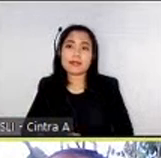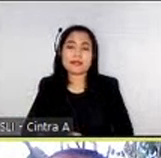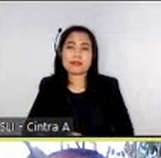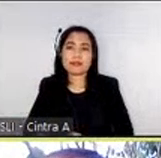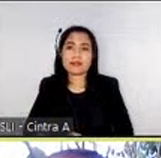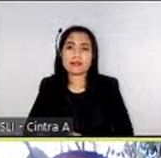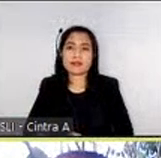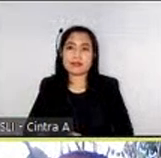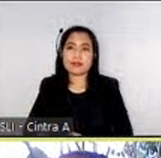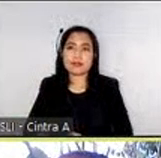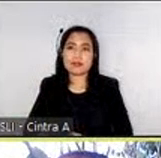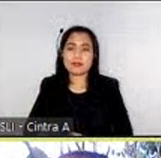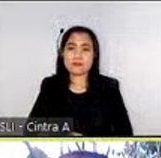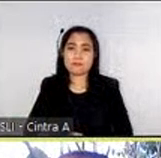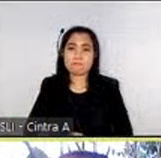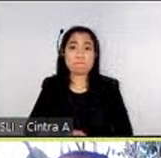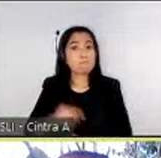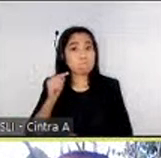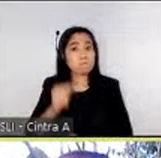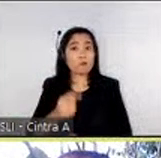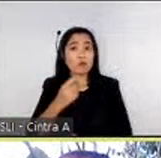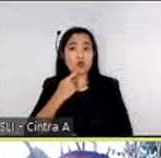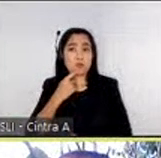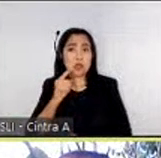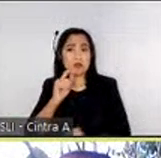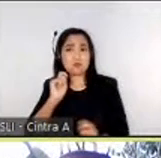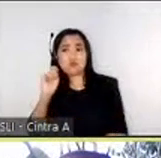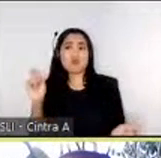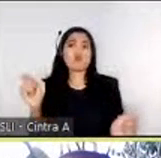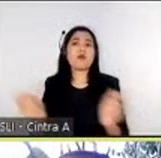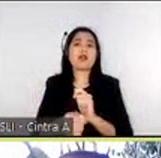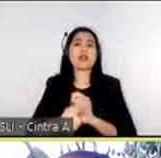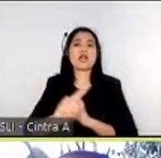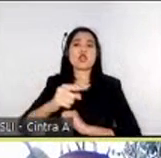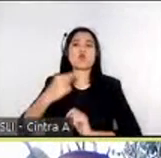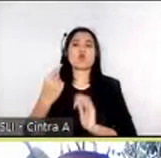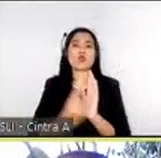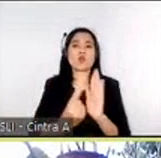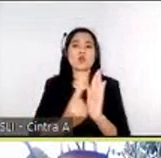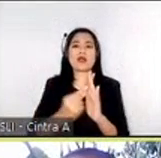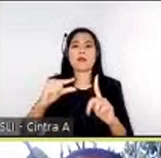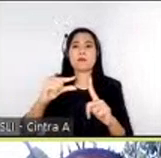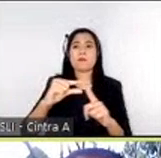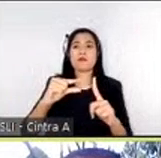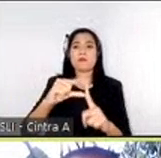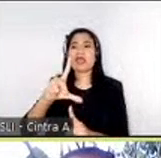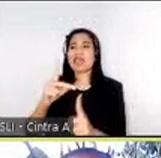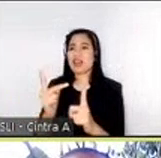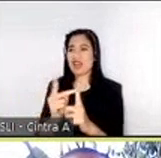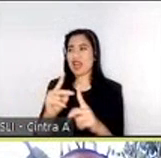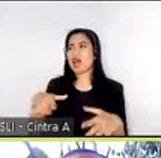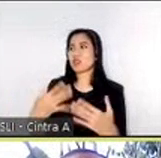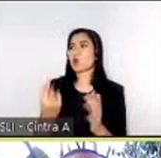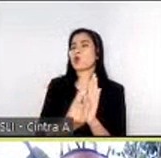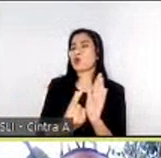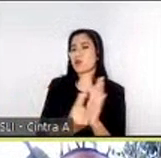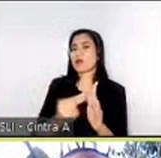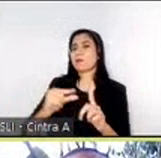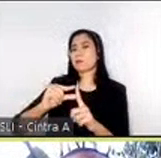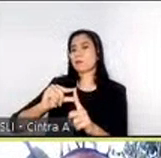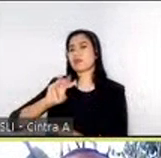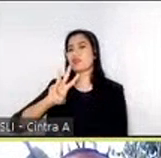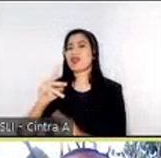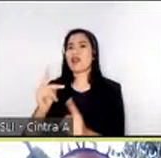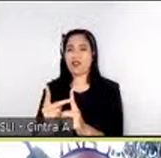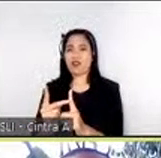ini ini Coba mengubah dari undang-undang pplh Kalau tidak salah atau undang-undang p3h juga tidak ada lagi kewajiban